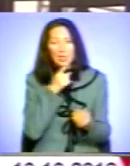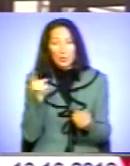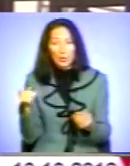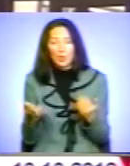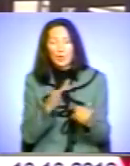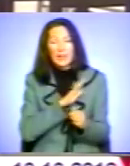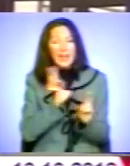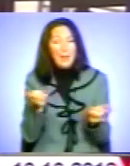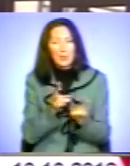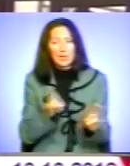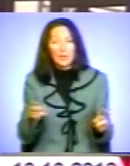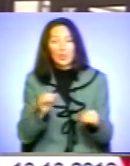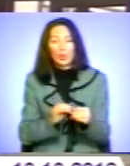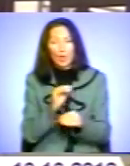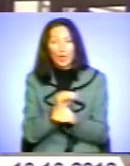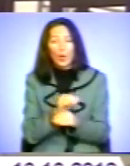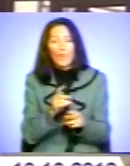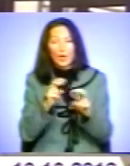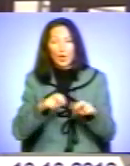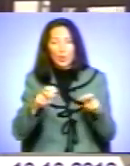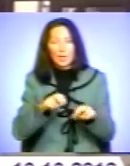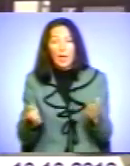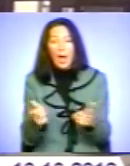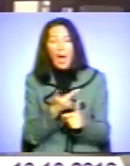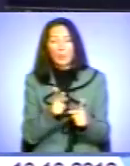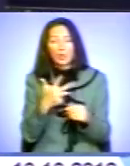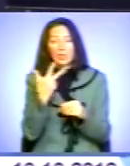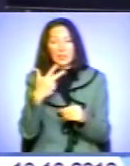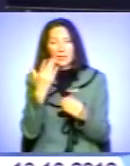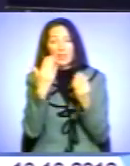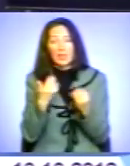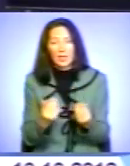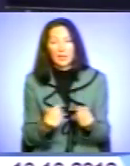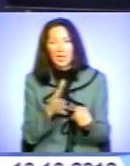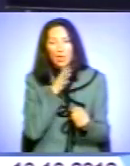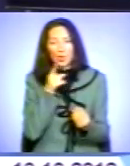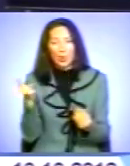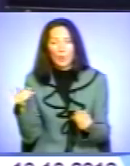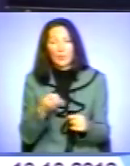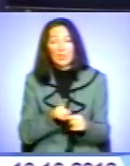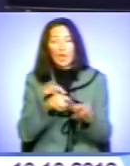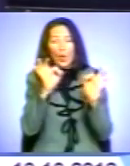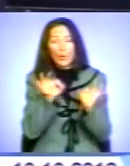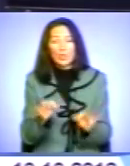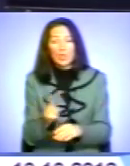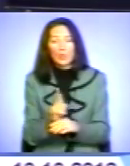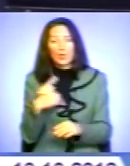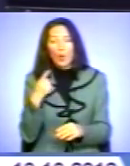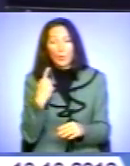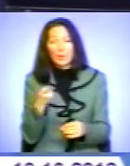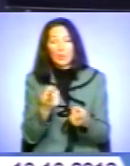додатковий розгляд, та у 30-денний, коли він необхідний. Цієї осені з Тернопільської області